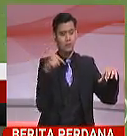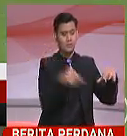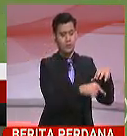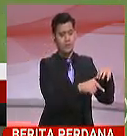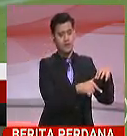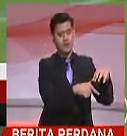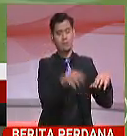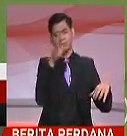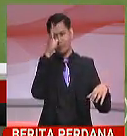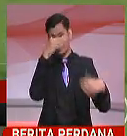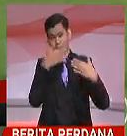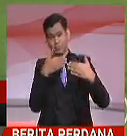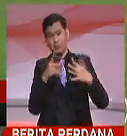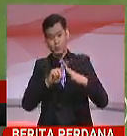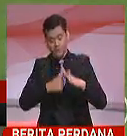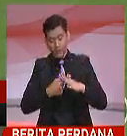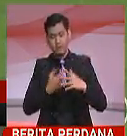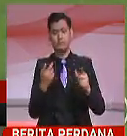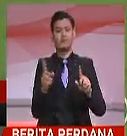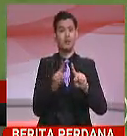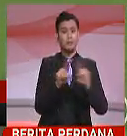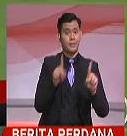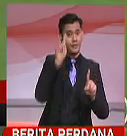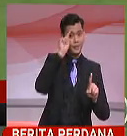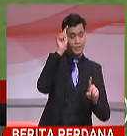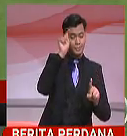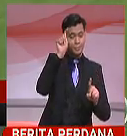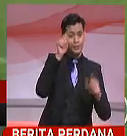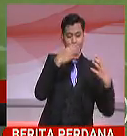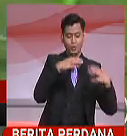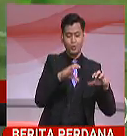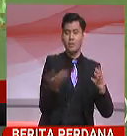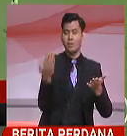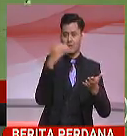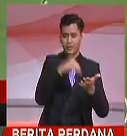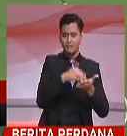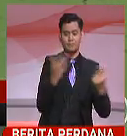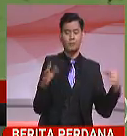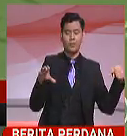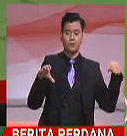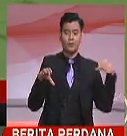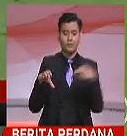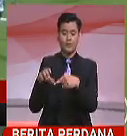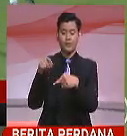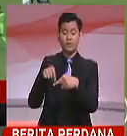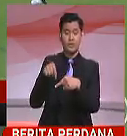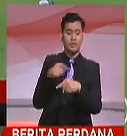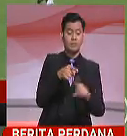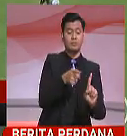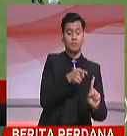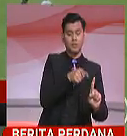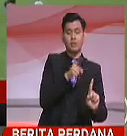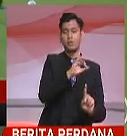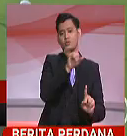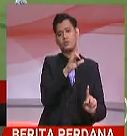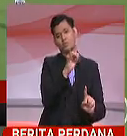pembukaan Melaka United. TFC bagaimanapun berjaya menyamakan kedudukan pada babak kedua apabila penyerangnya Jordan Mintah